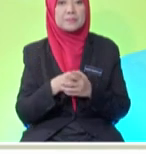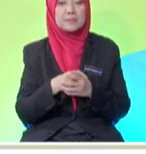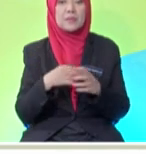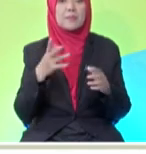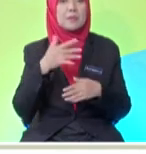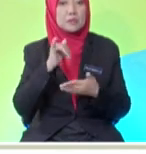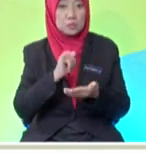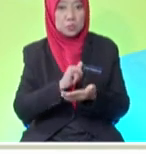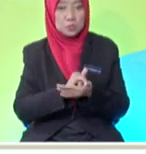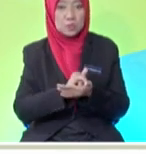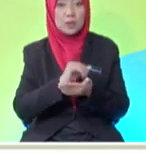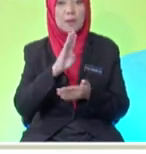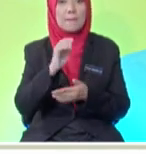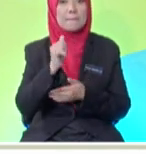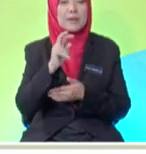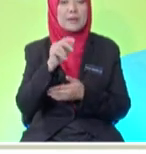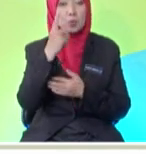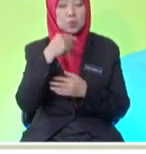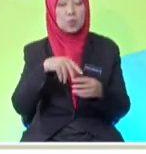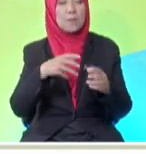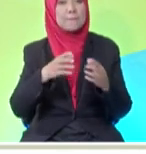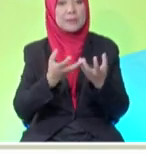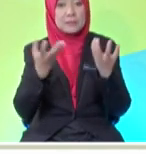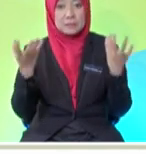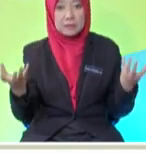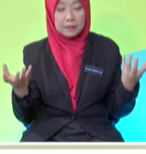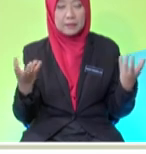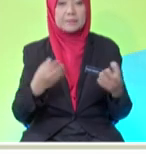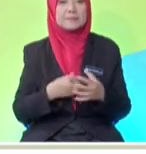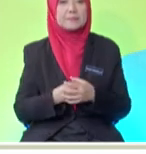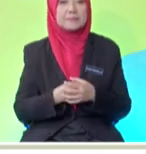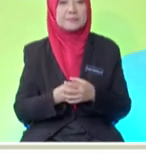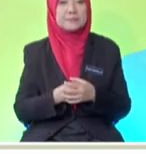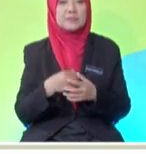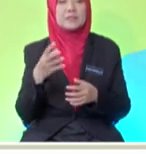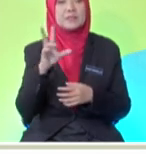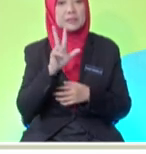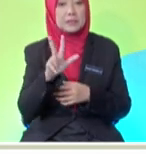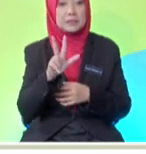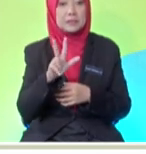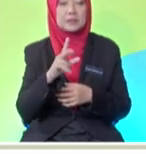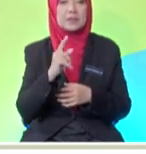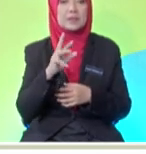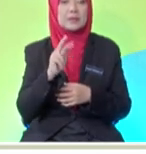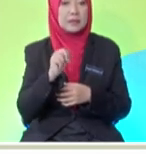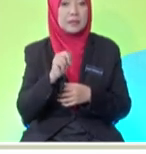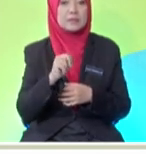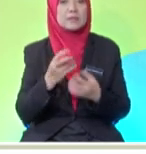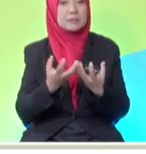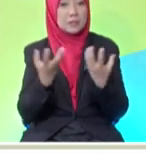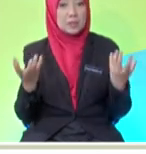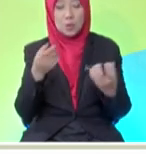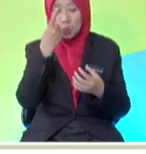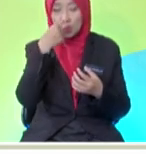pula separate yang digunakan bagi memisahkan Galas pada Aceh engkol yang ketiga yang digunakan